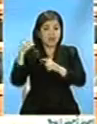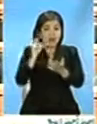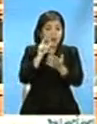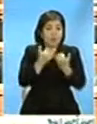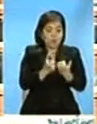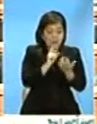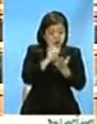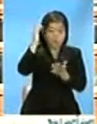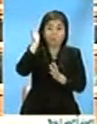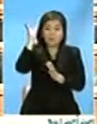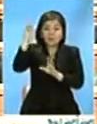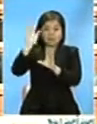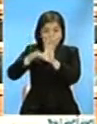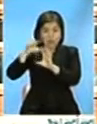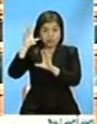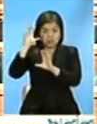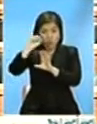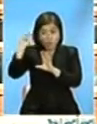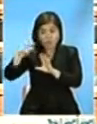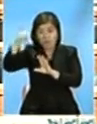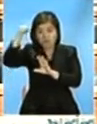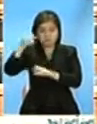วันนี้พรุ่งนี้สมัครสวได้ผมไม่เห็นด้วย